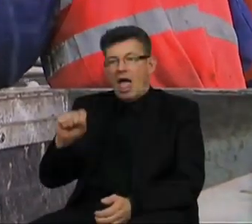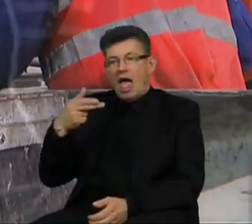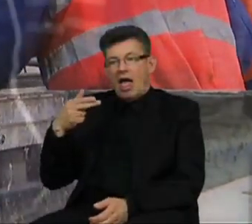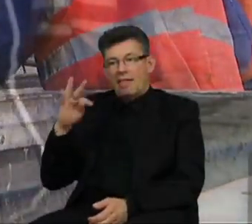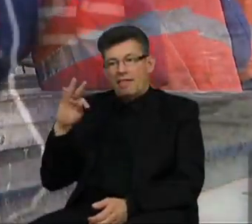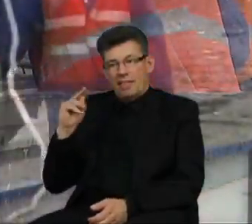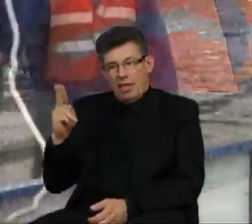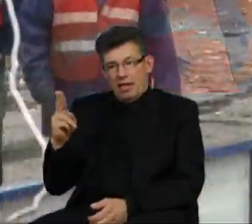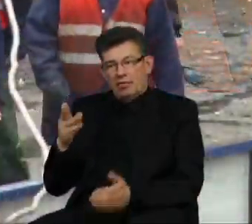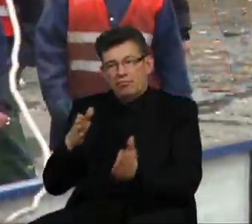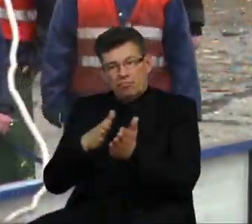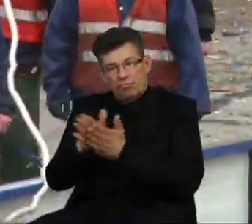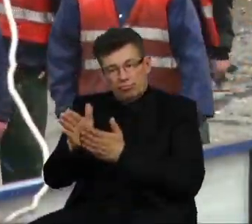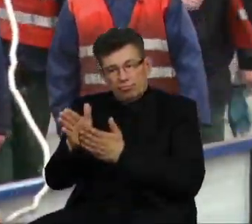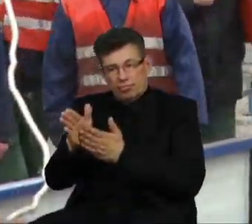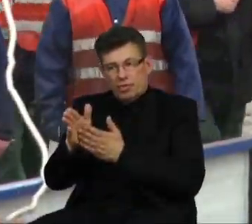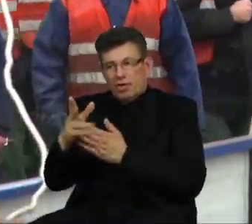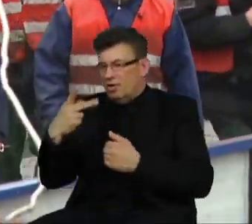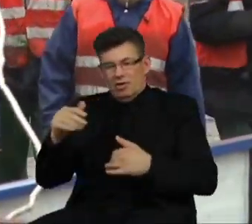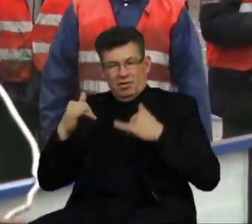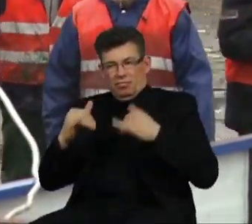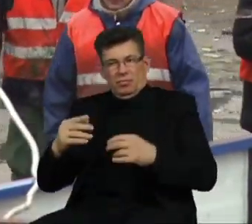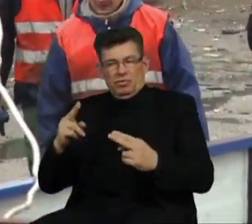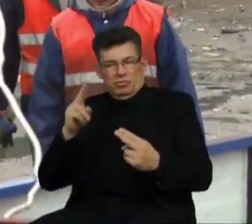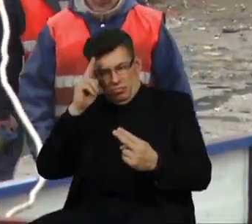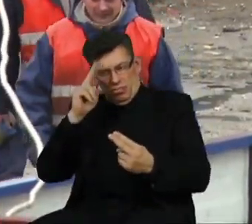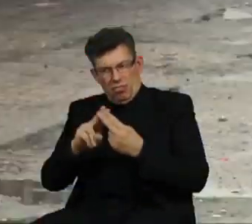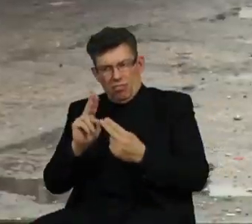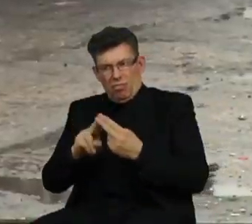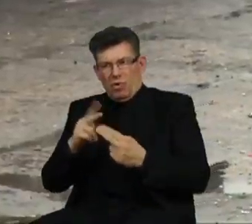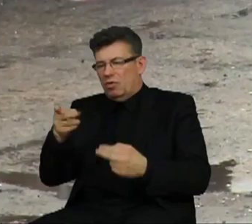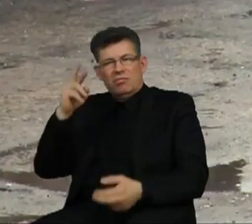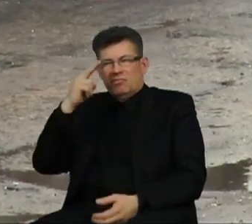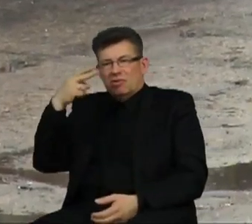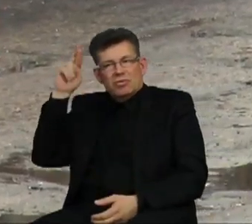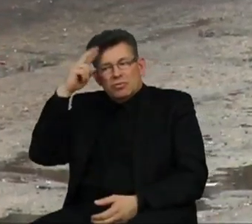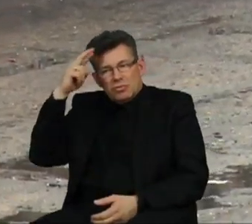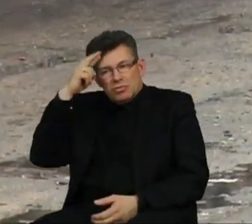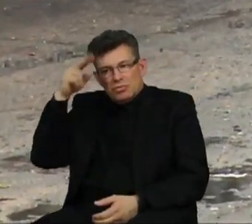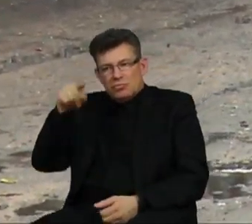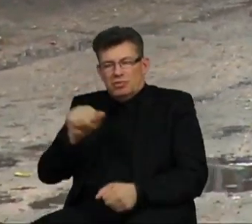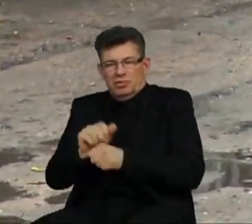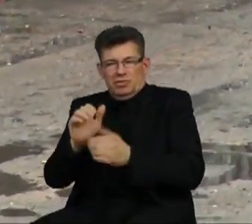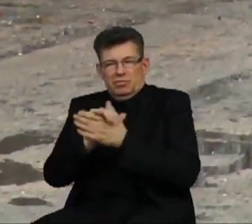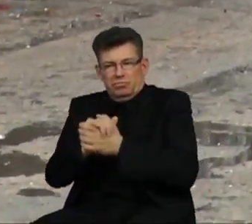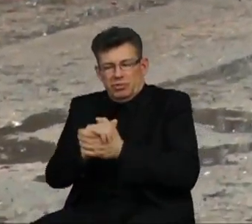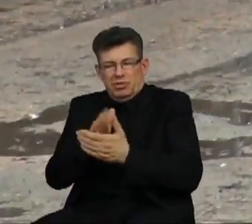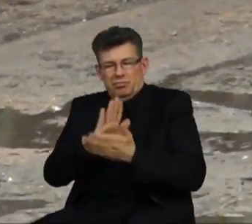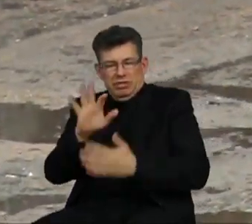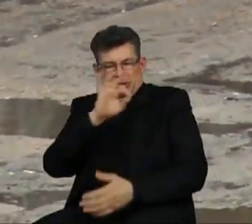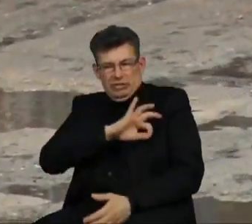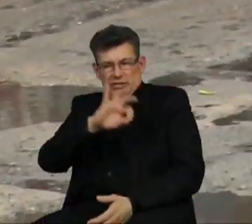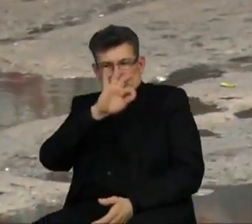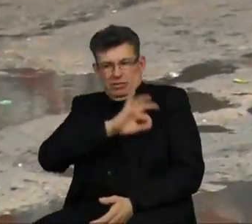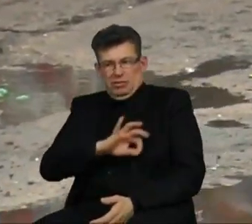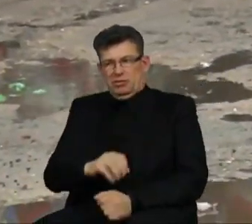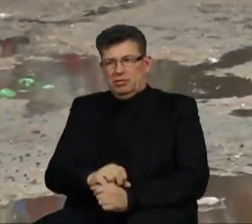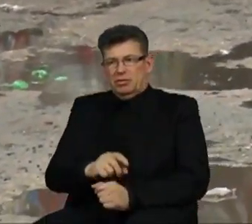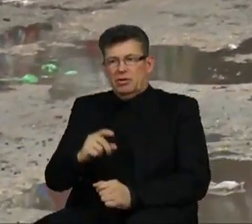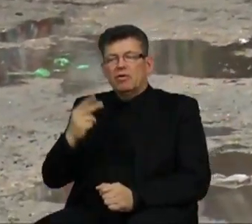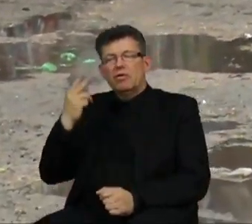Antek, z początku z nim w ogóle nie szło się dogadać i tak dalej. Nie rozumiał, że jakaś tam przyjaźń może być bezinteresowna pomoc.